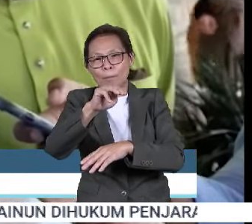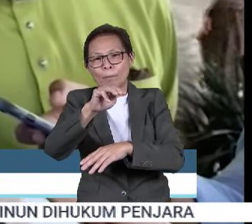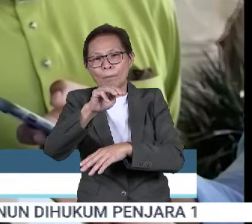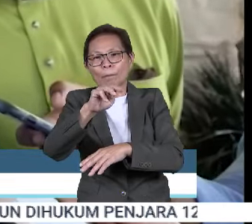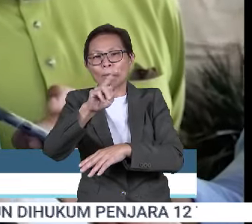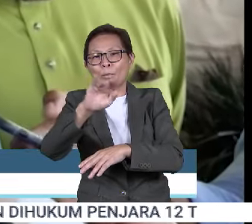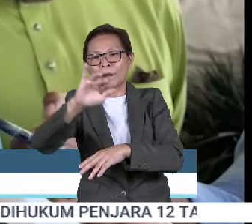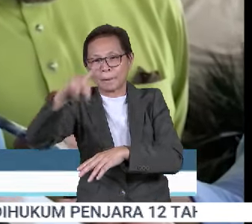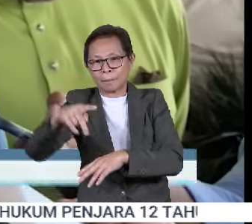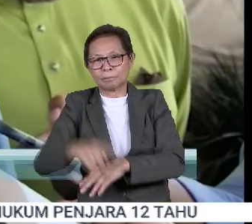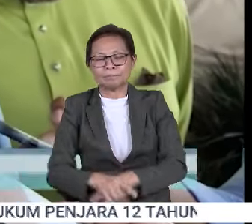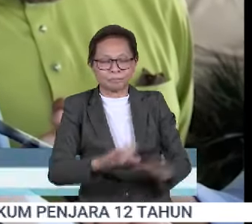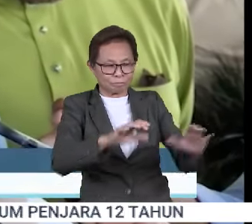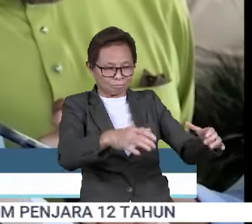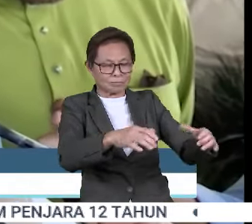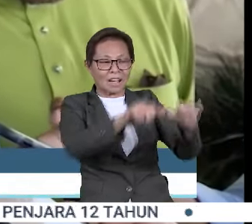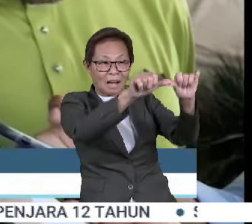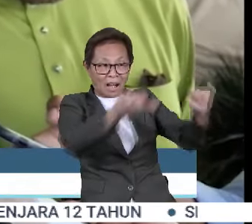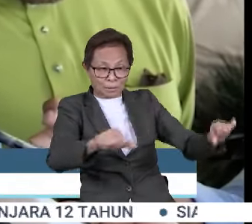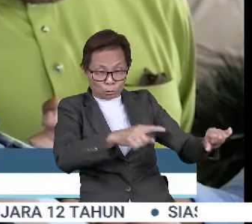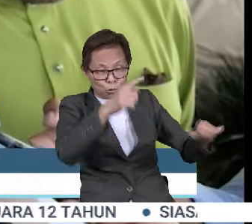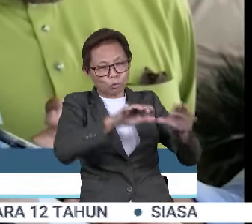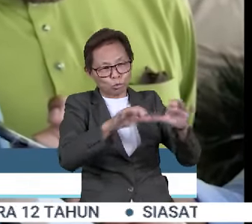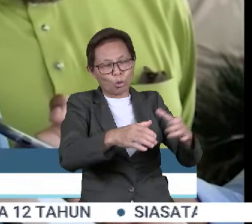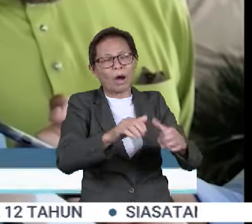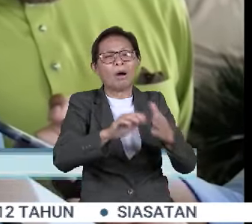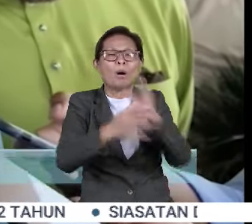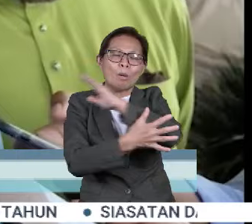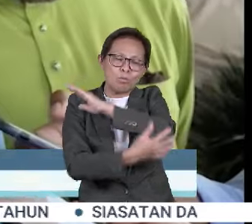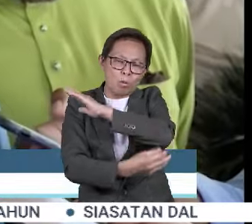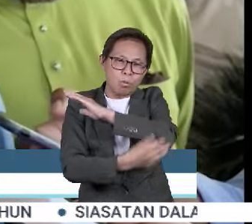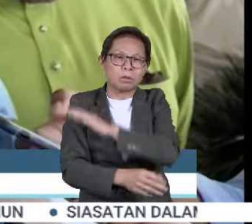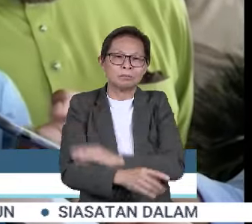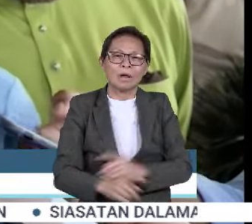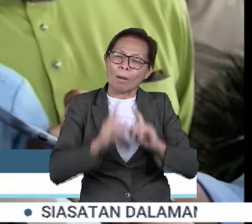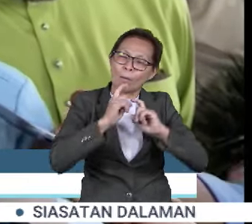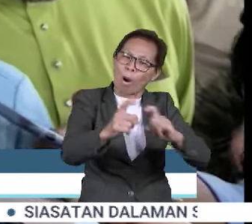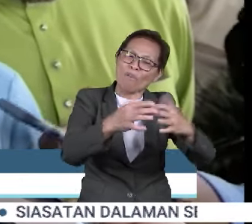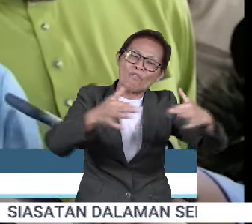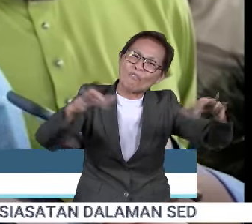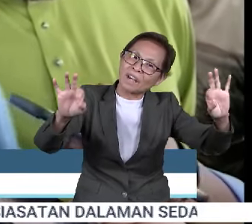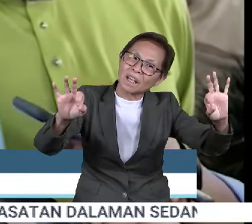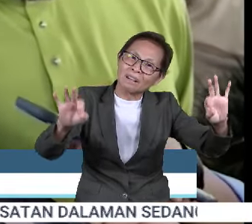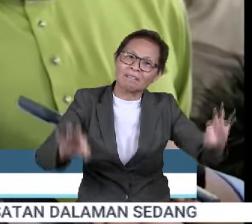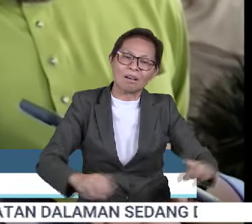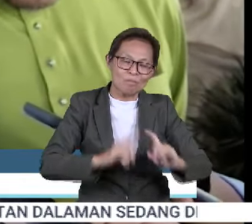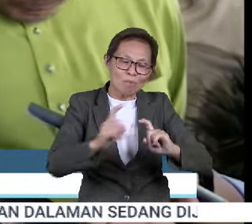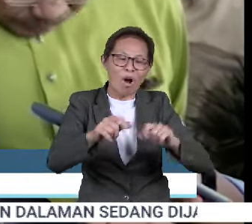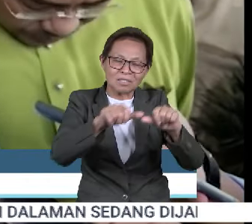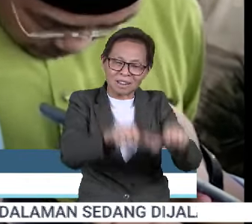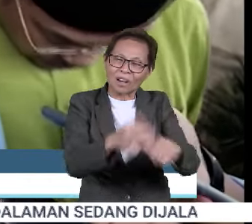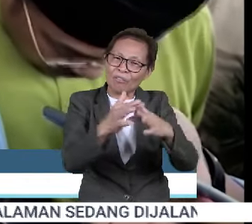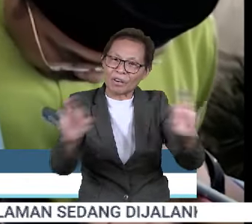Mawardah ini adalah untuk golongan hasnah, ditempatkan di sini dan diberikan secara percuma. Dan